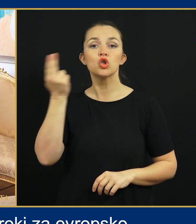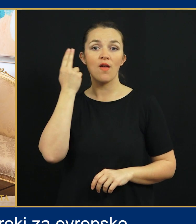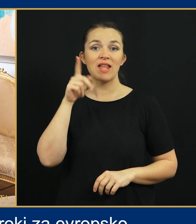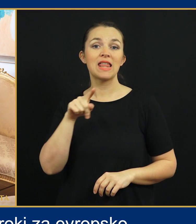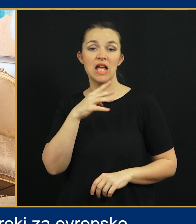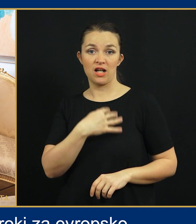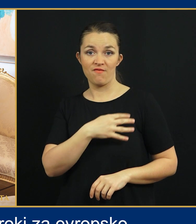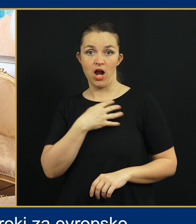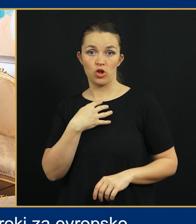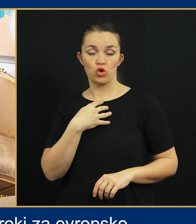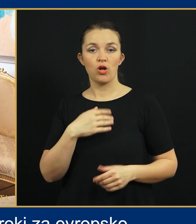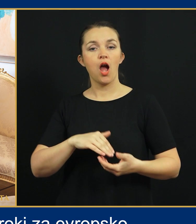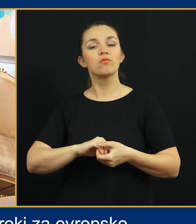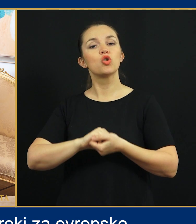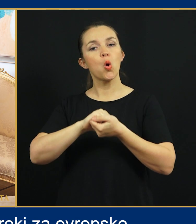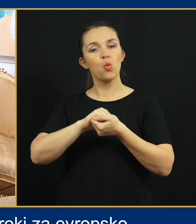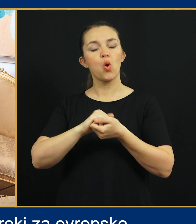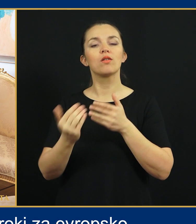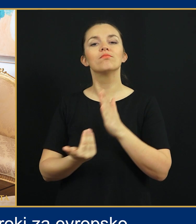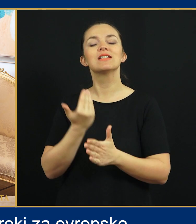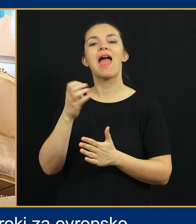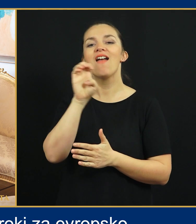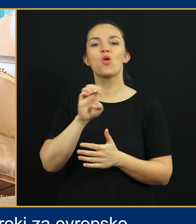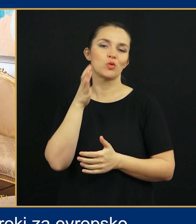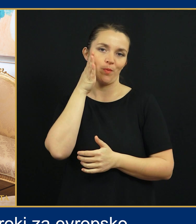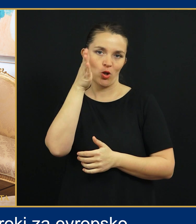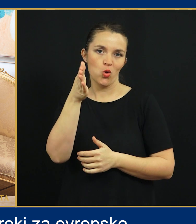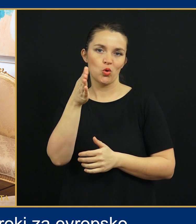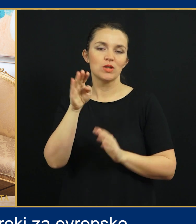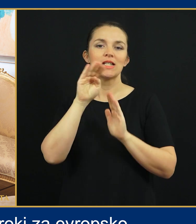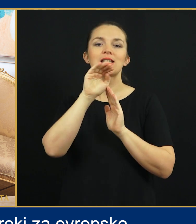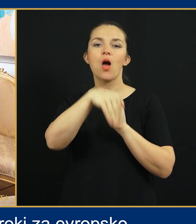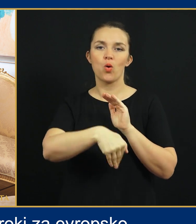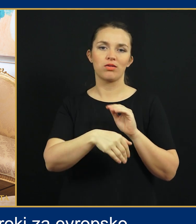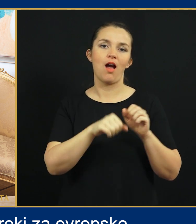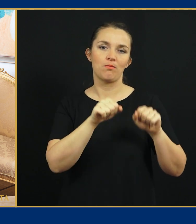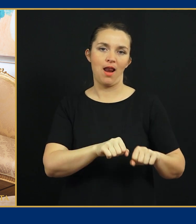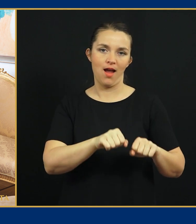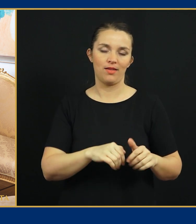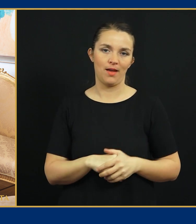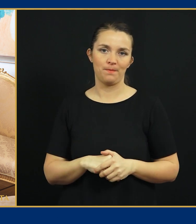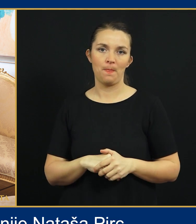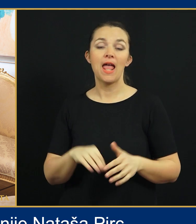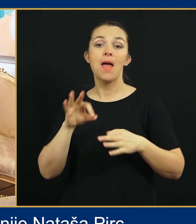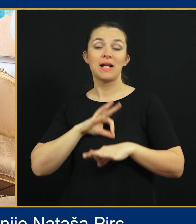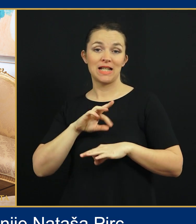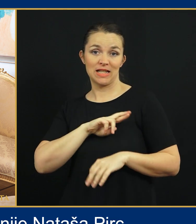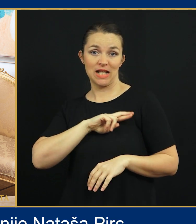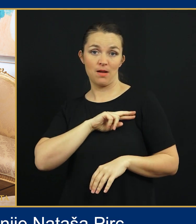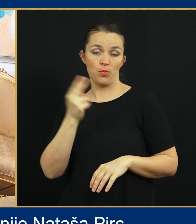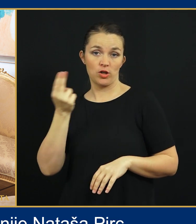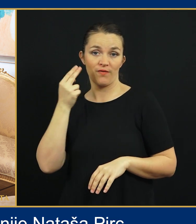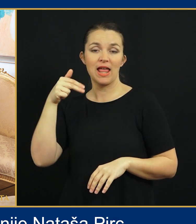Slovenija in Hrvaška z roko v roki za evropsko prihodnost Zahodnega Balkana. Predsednica